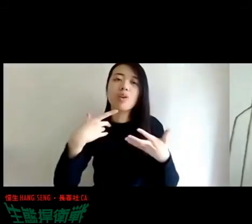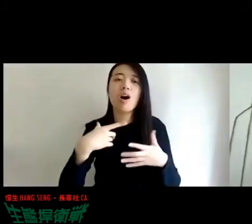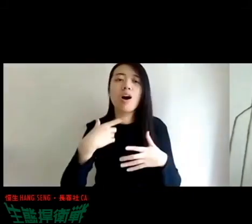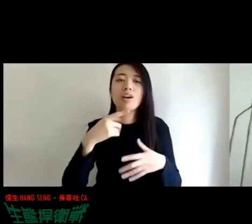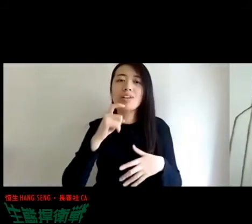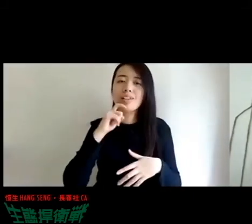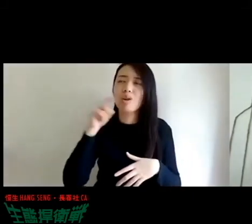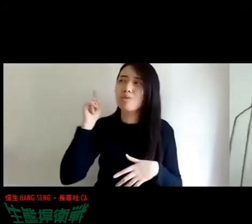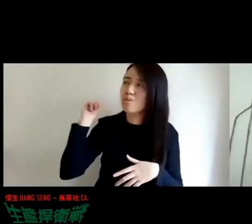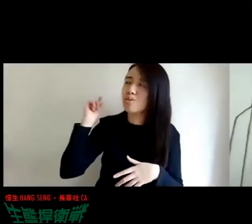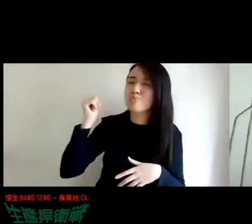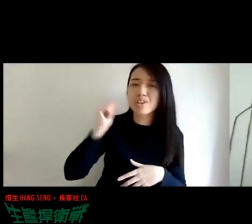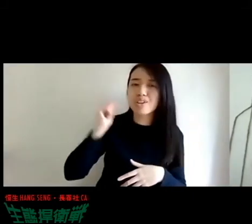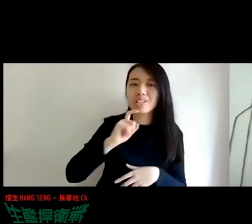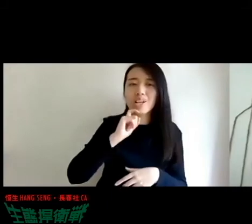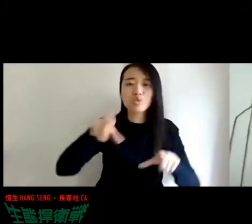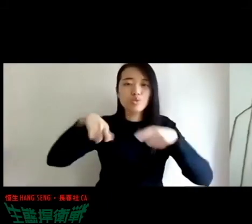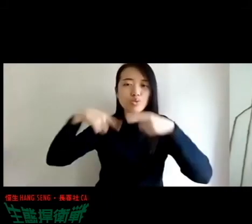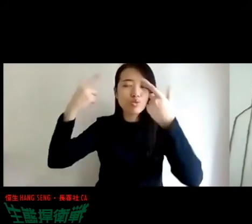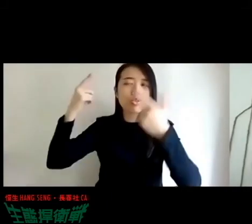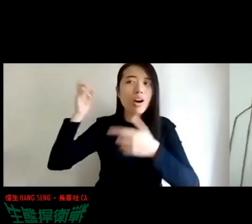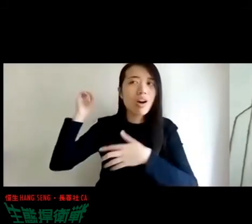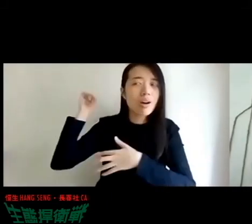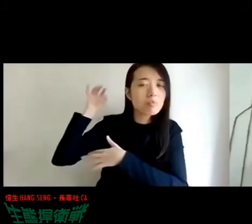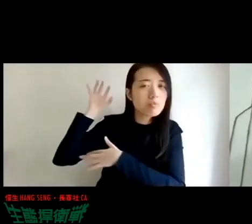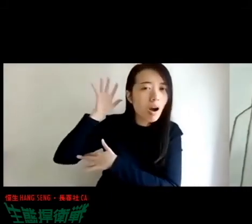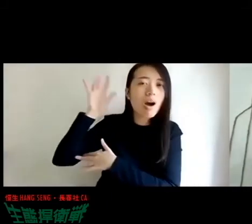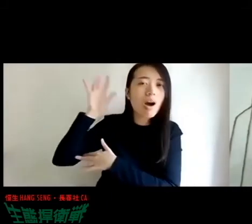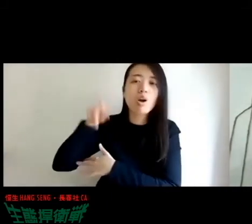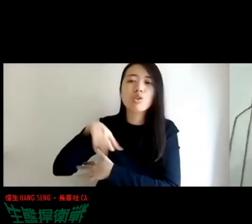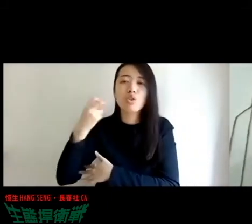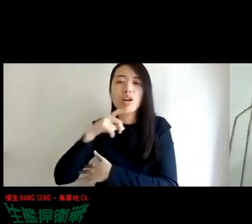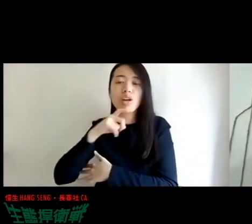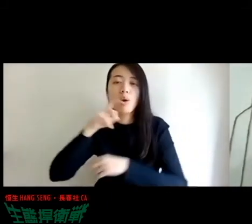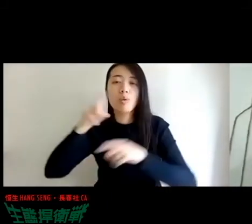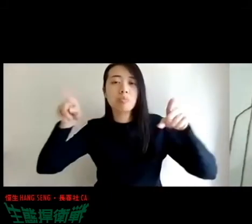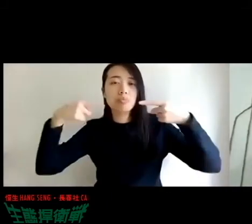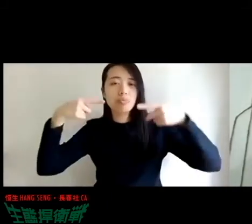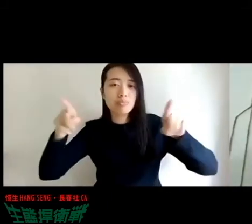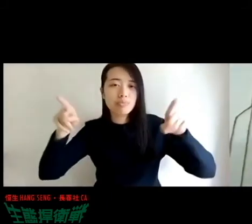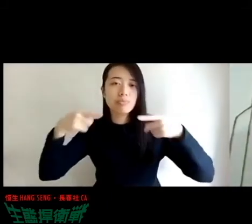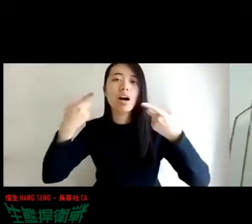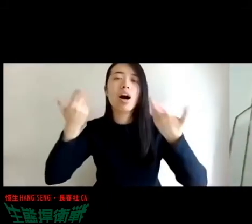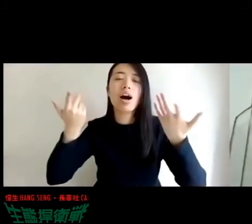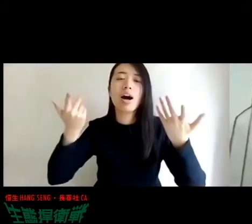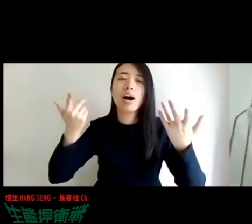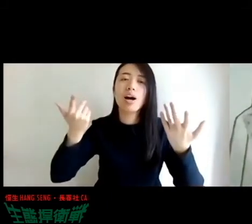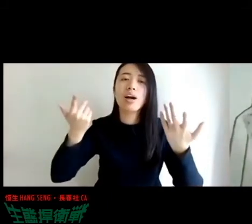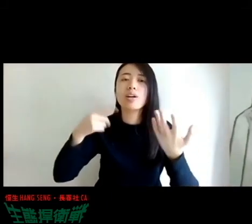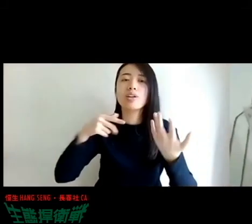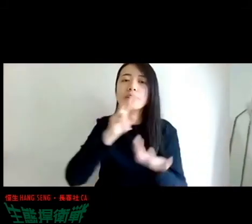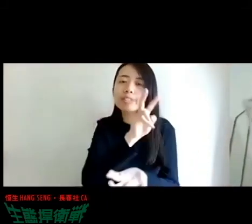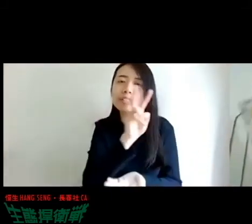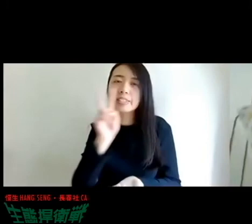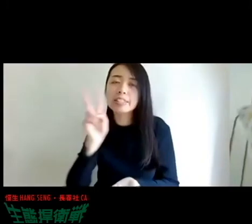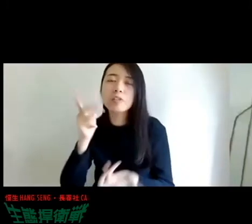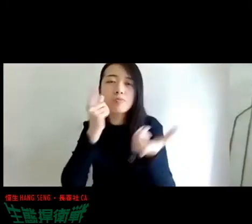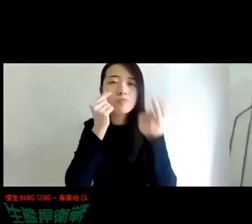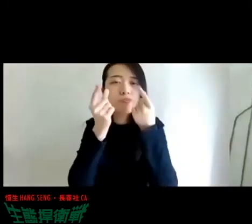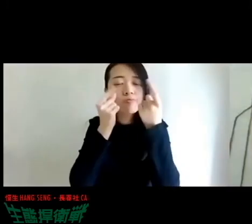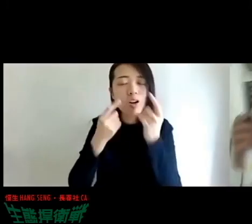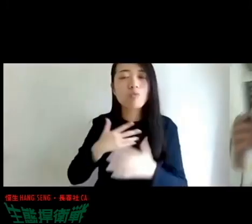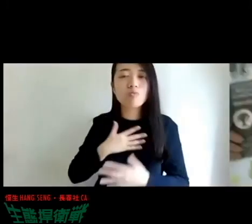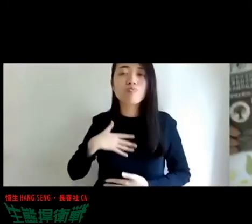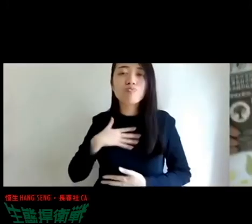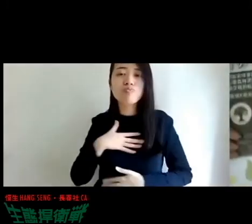啦，咁又有啲音樂啦，可以同大家一齊遊歷一個樹木嘅旅程嘅。咁而我哋